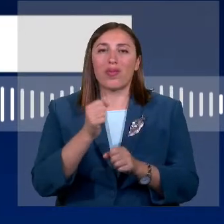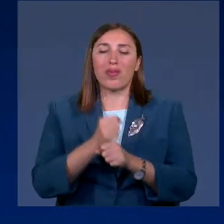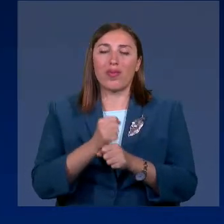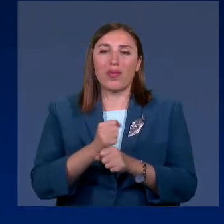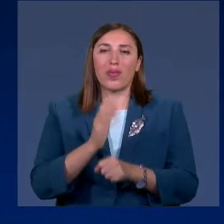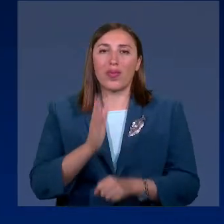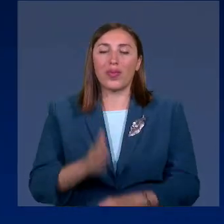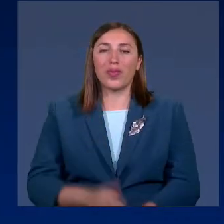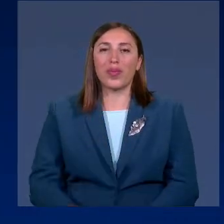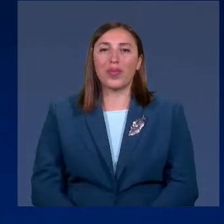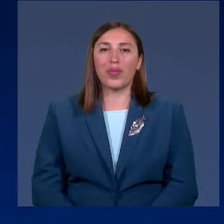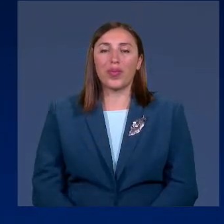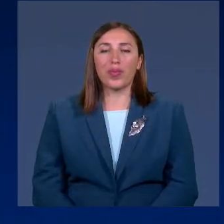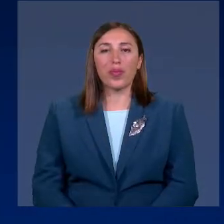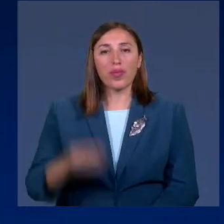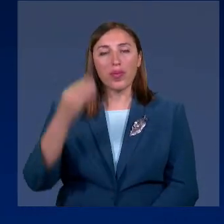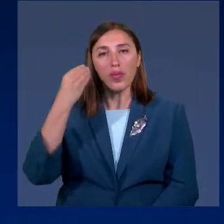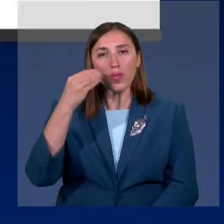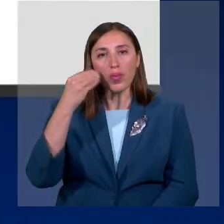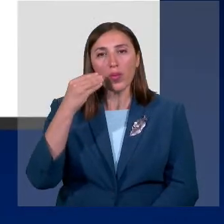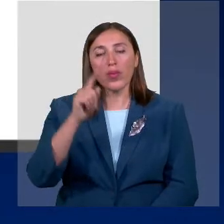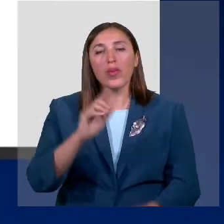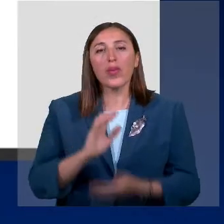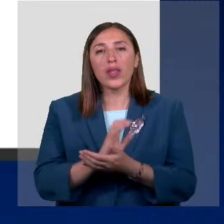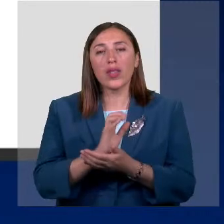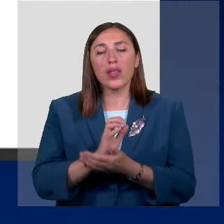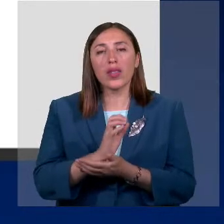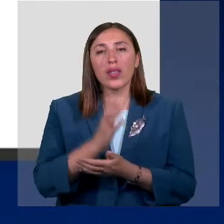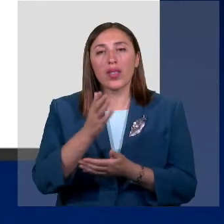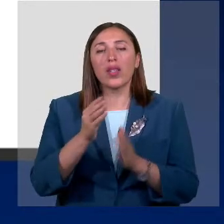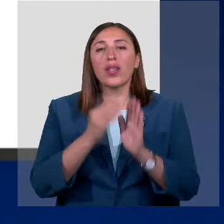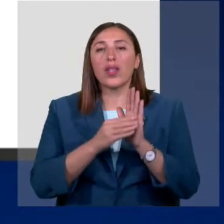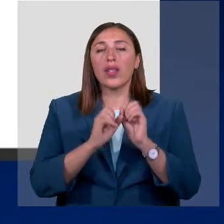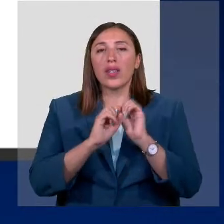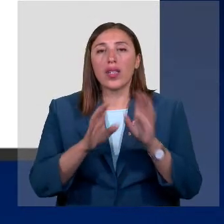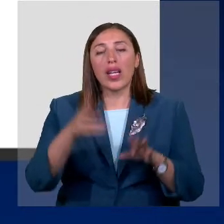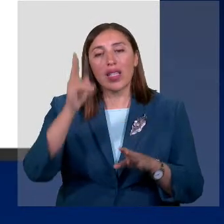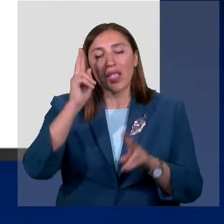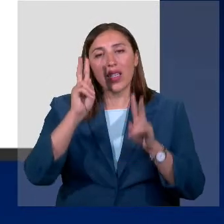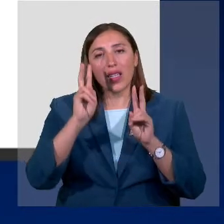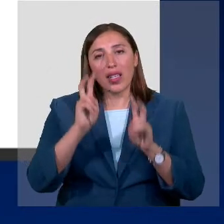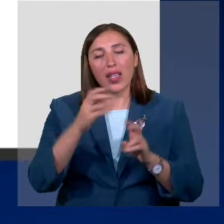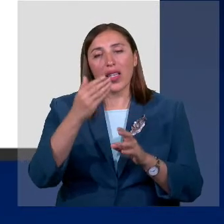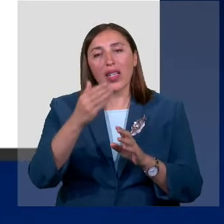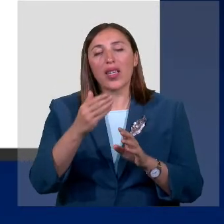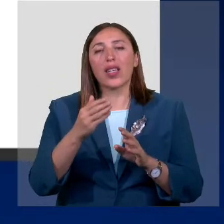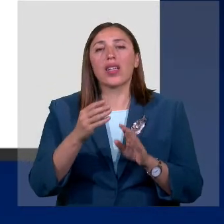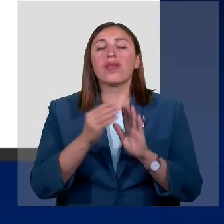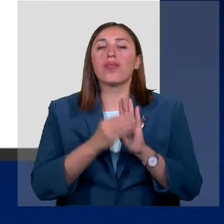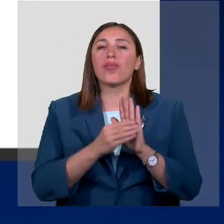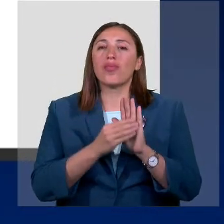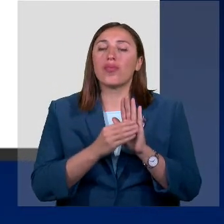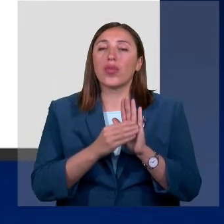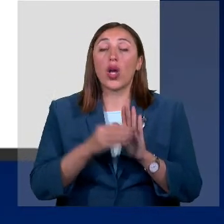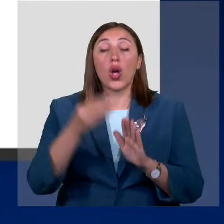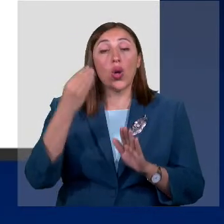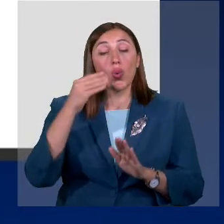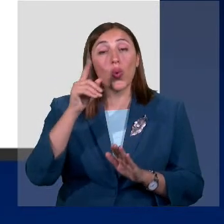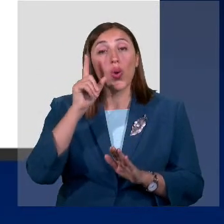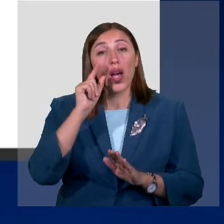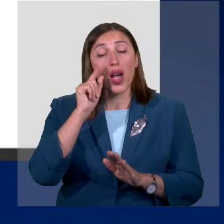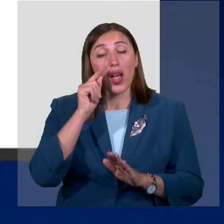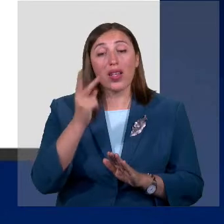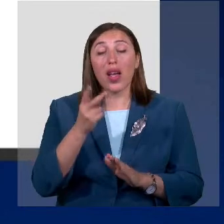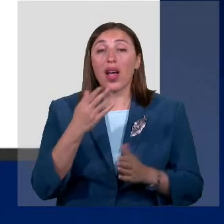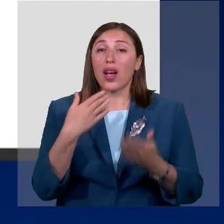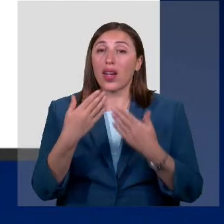կունենա։ Թուրքական հուրիետ Daily News-ը վկայակոչելով դիվանագիտական իր աղբյուրները գրել էր, որ մեկնարկել է Թուրքիայի ու Հայաստանի